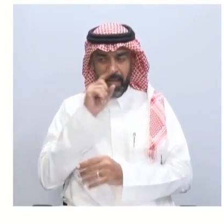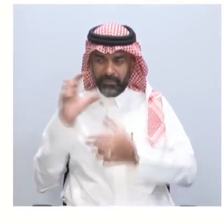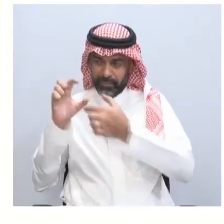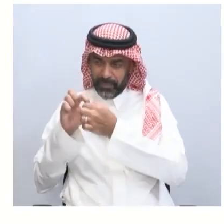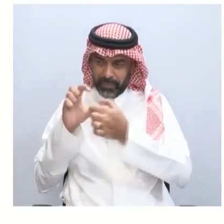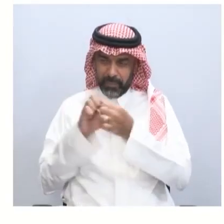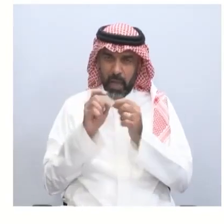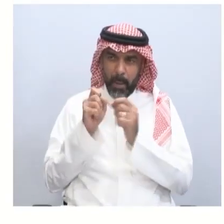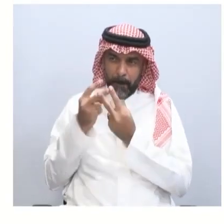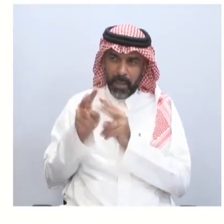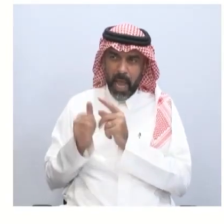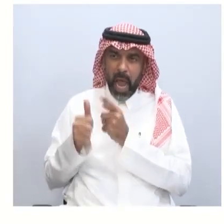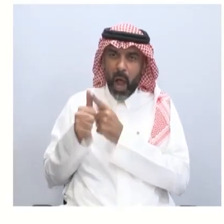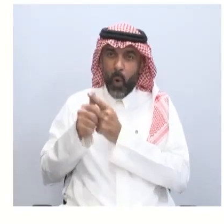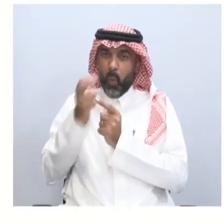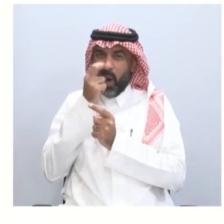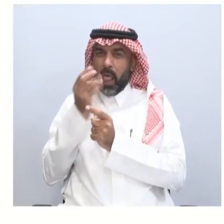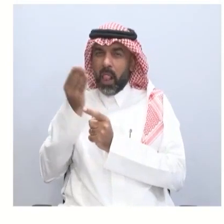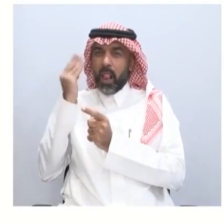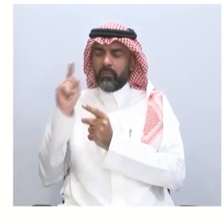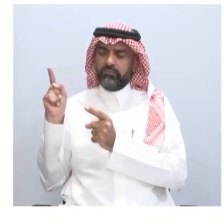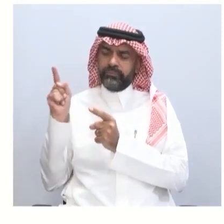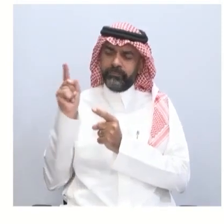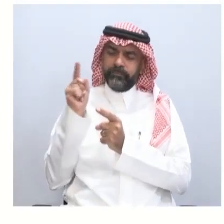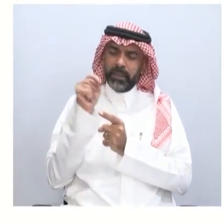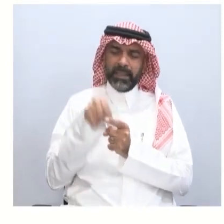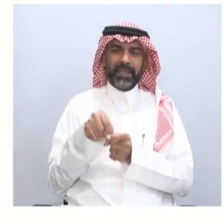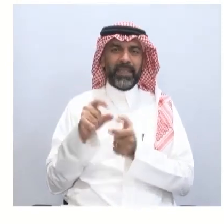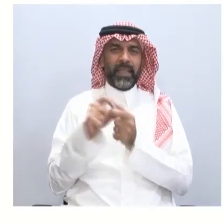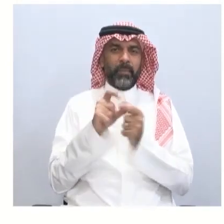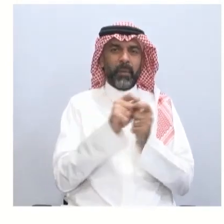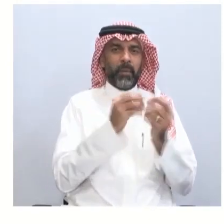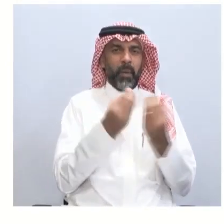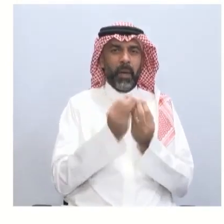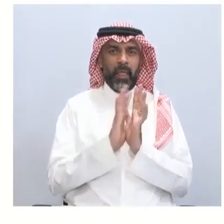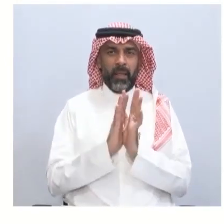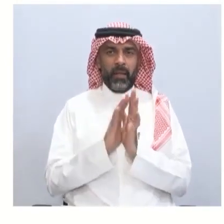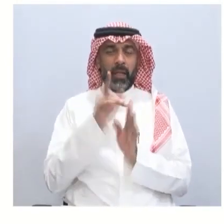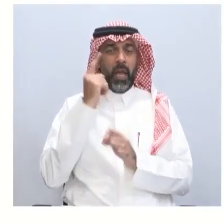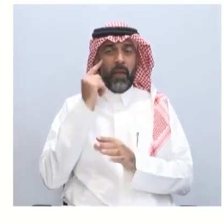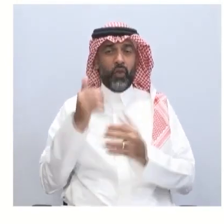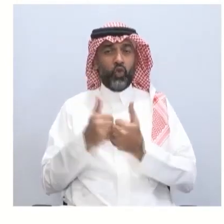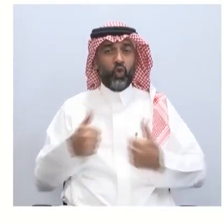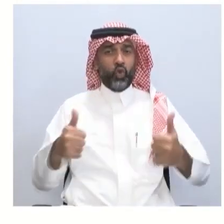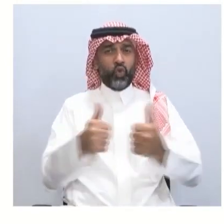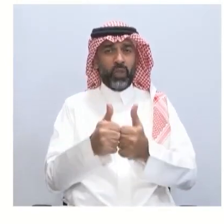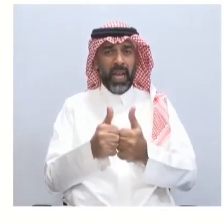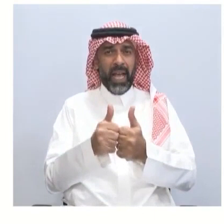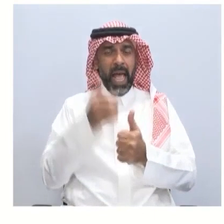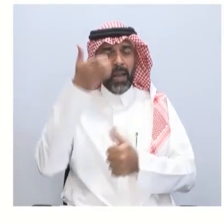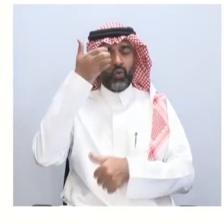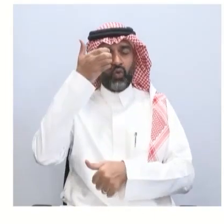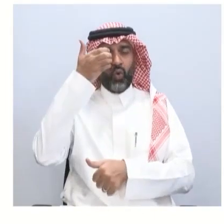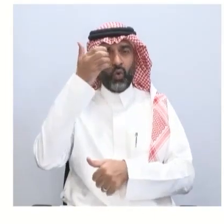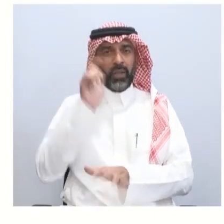بعضها البعض انا وانتم تعرفنا ان ان جذور اسره سعود هذه الاسره المباركه